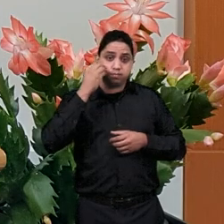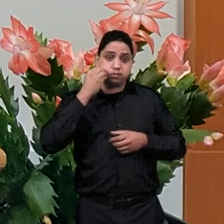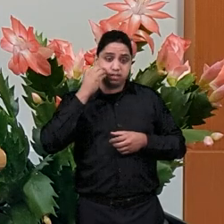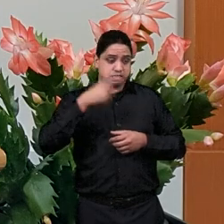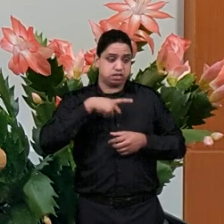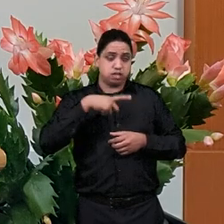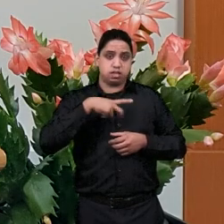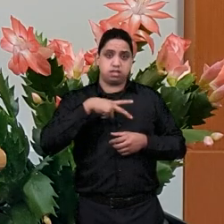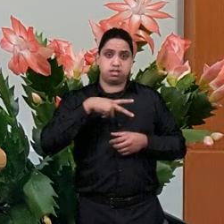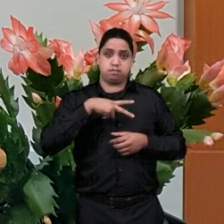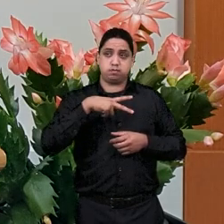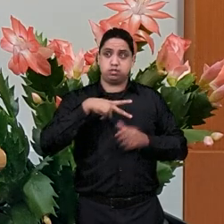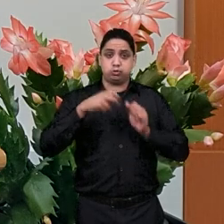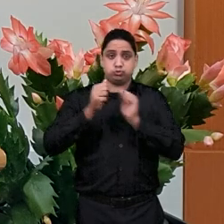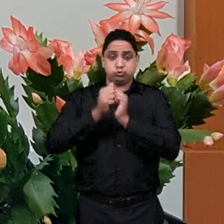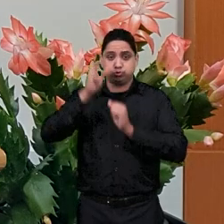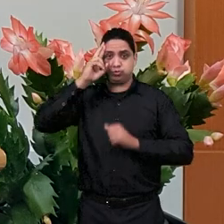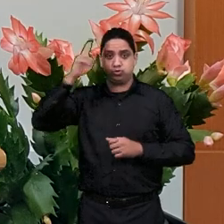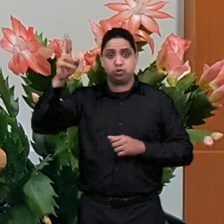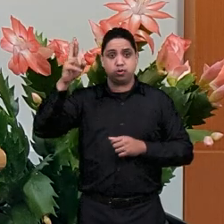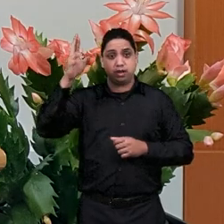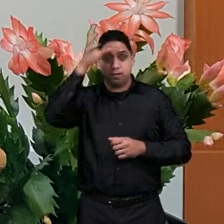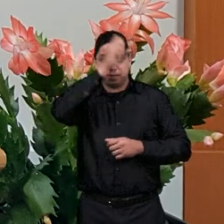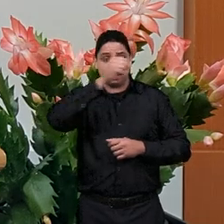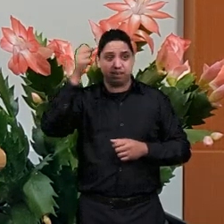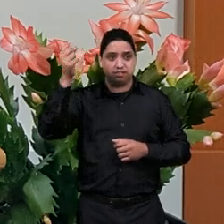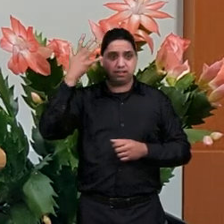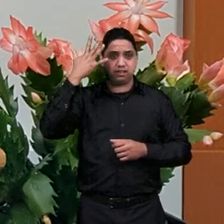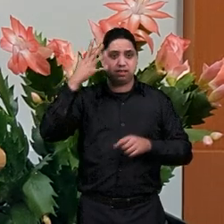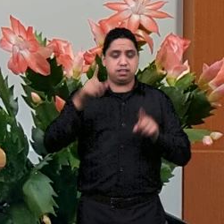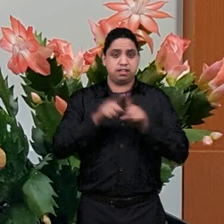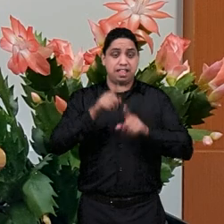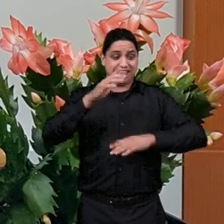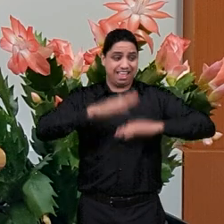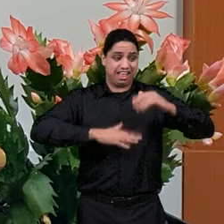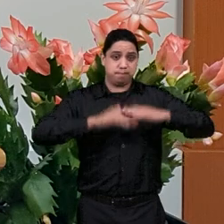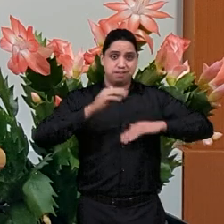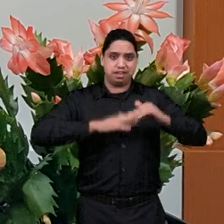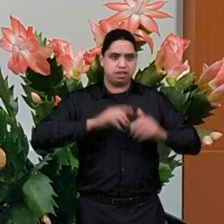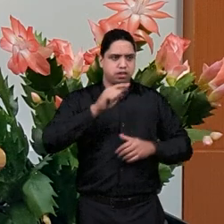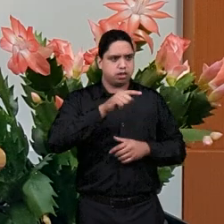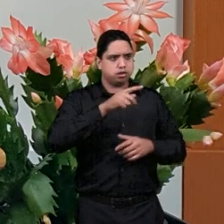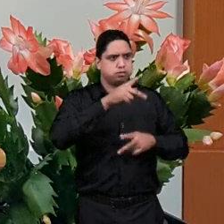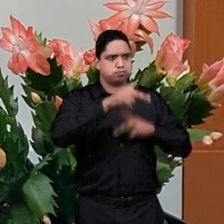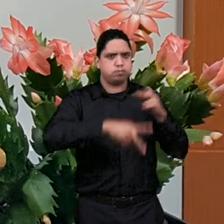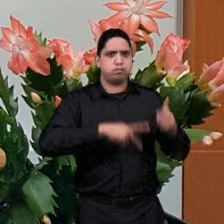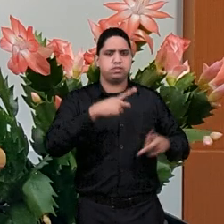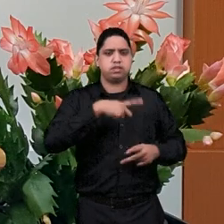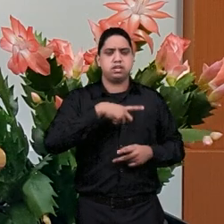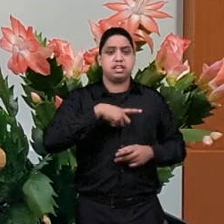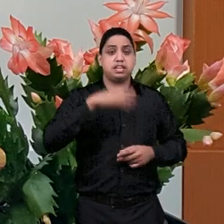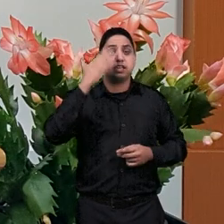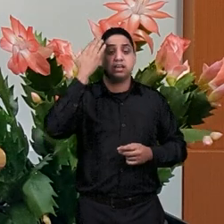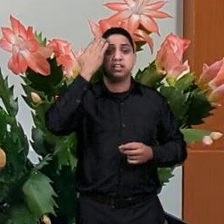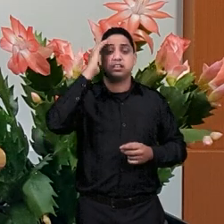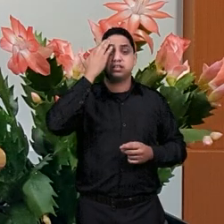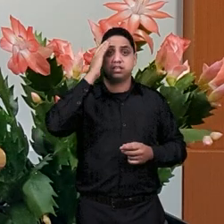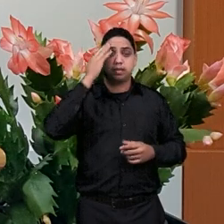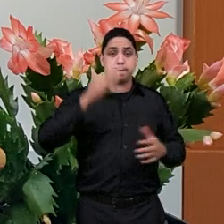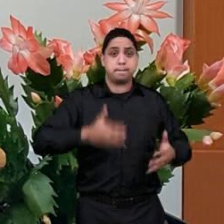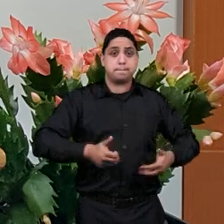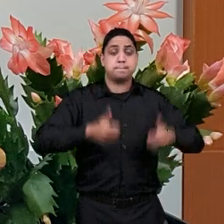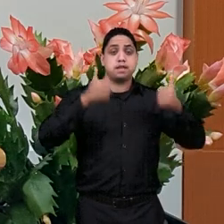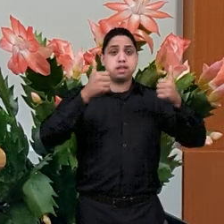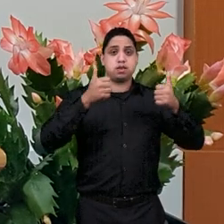mais leur capacité que nos frères et sœurs ont de comprendre maintenant un peu mieux une